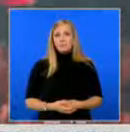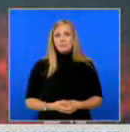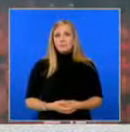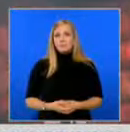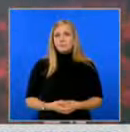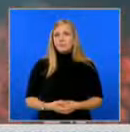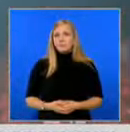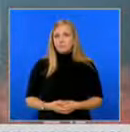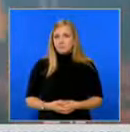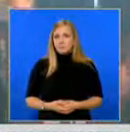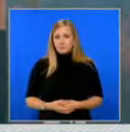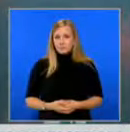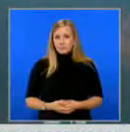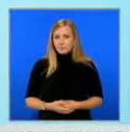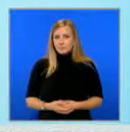хъни